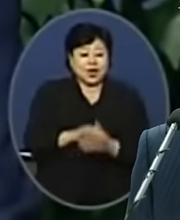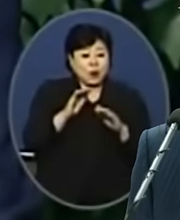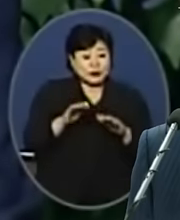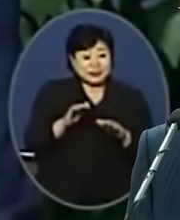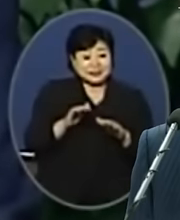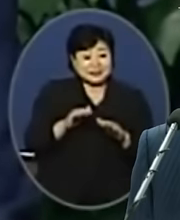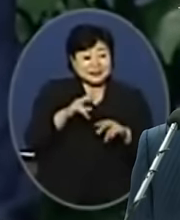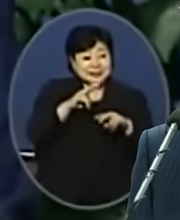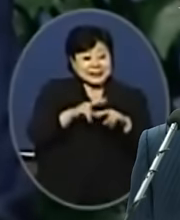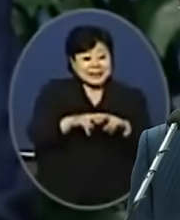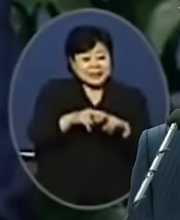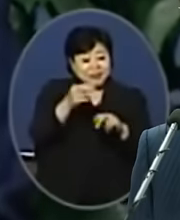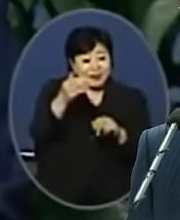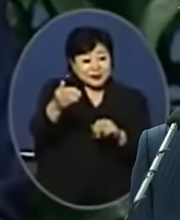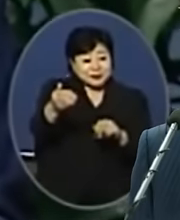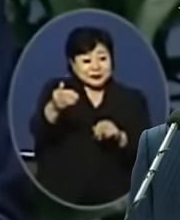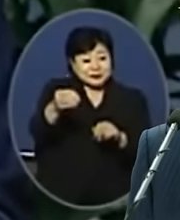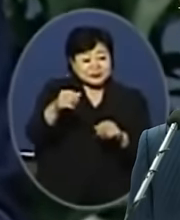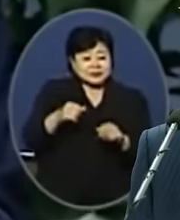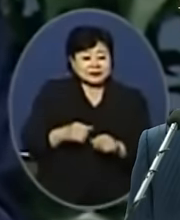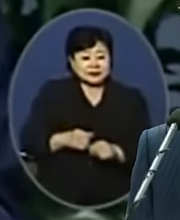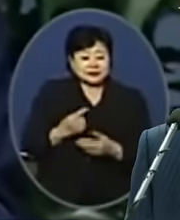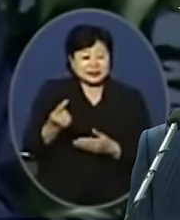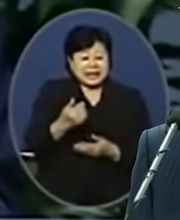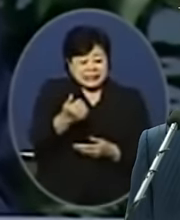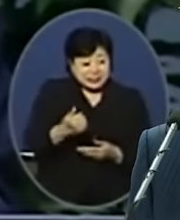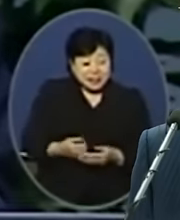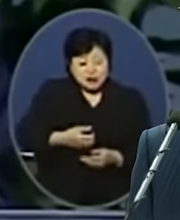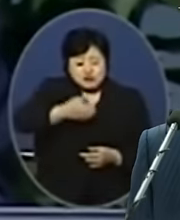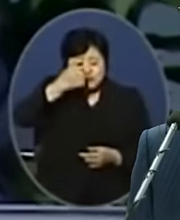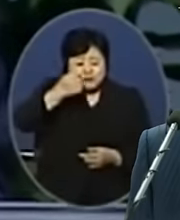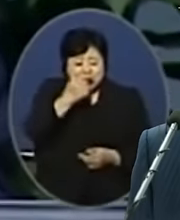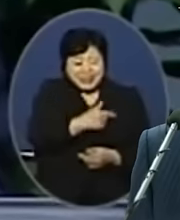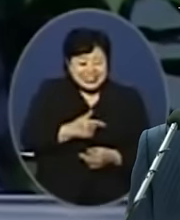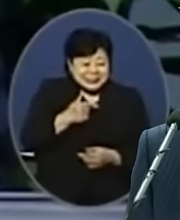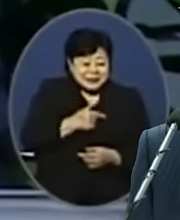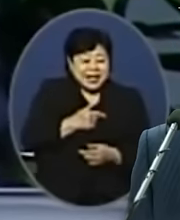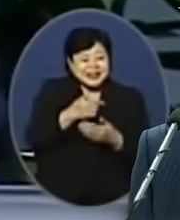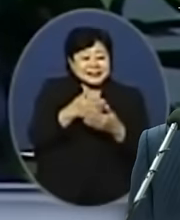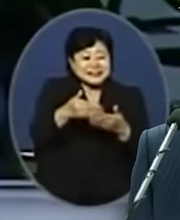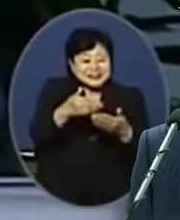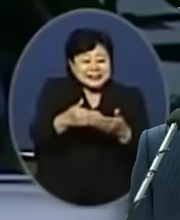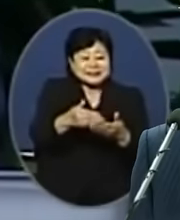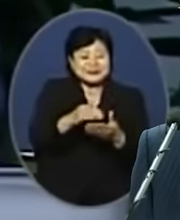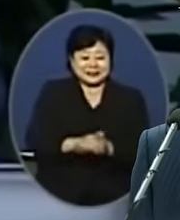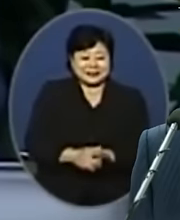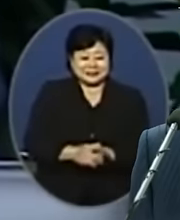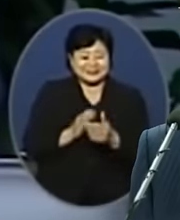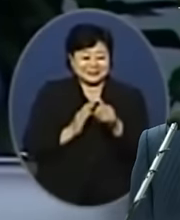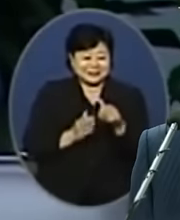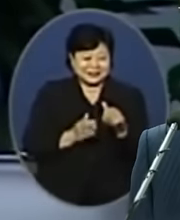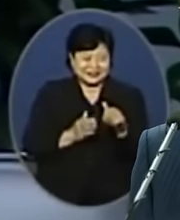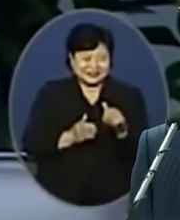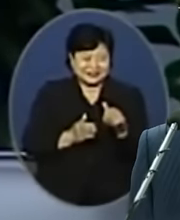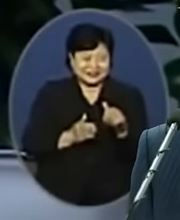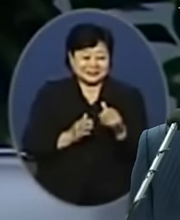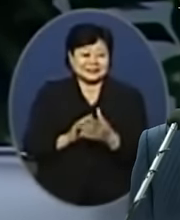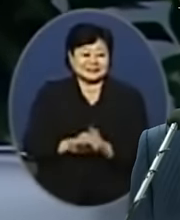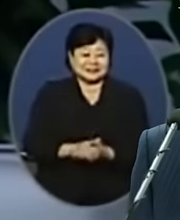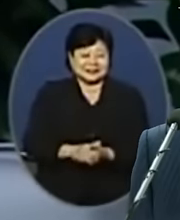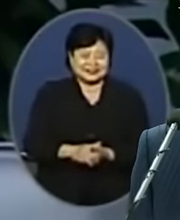오늘 이 자리에서 여러분 나가기 전에 꿈을 가슴 속에 반드시 그리십시오.